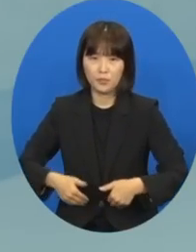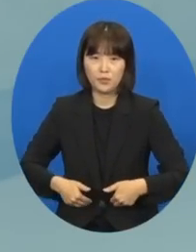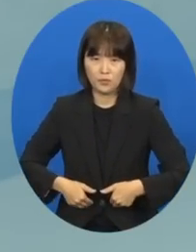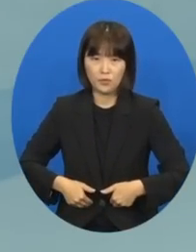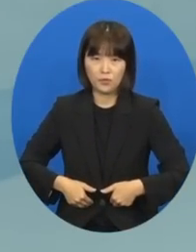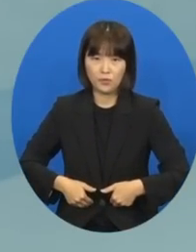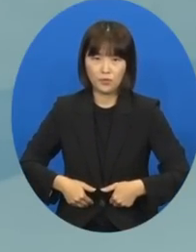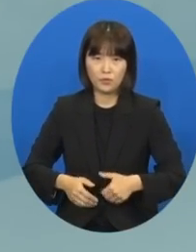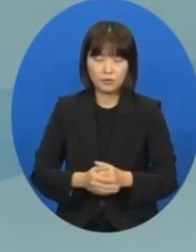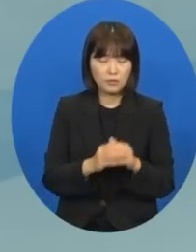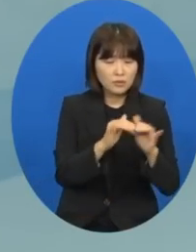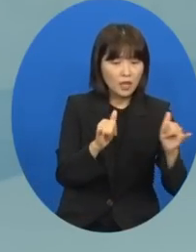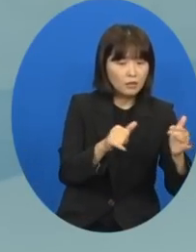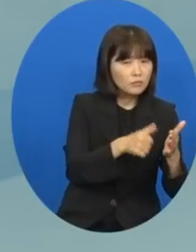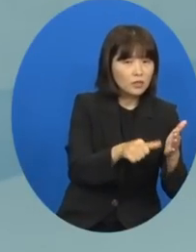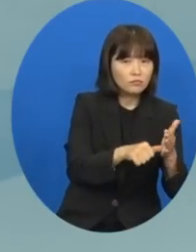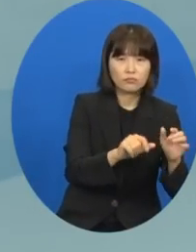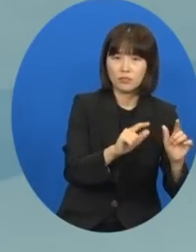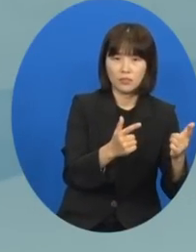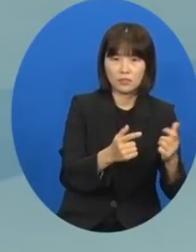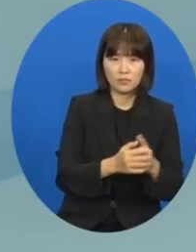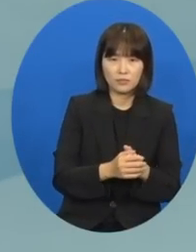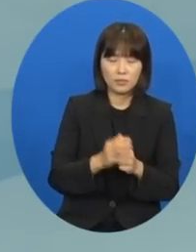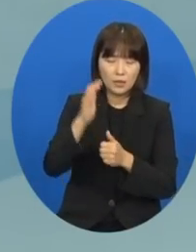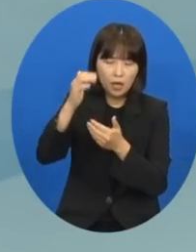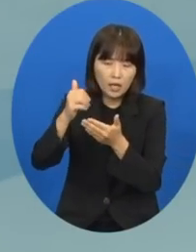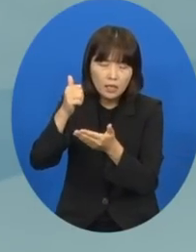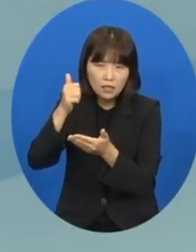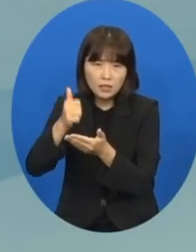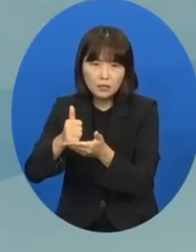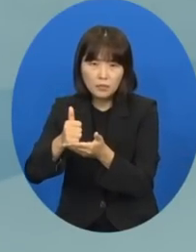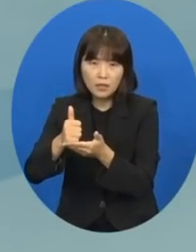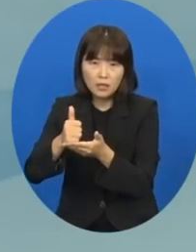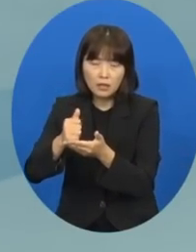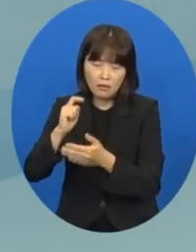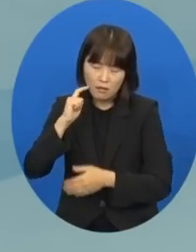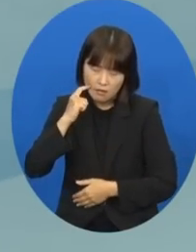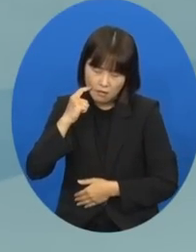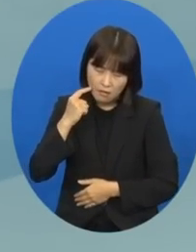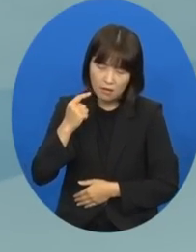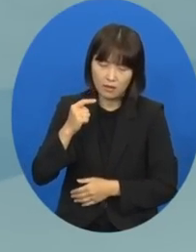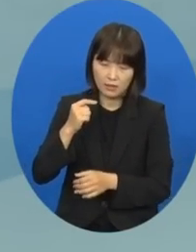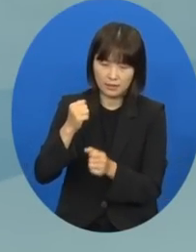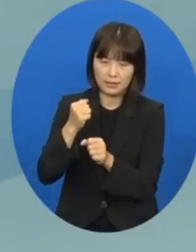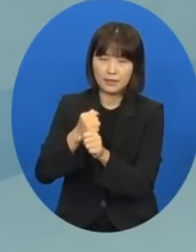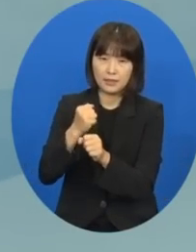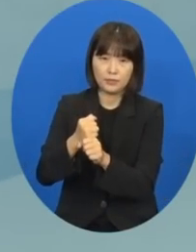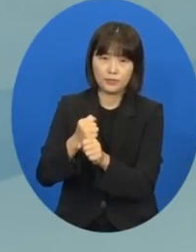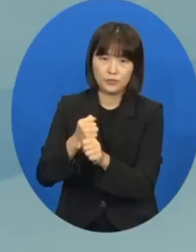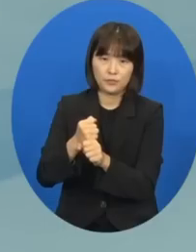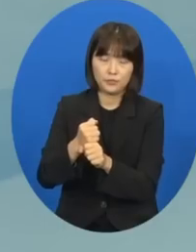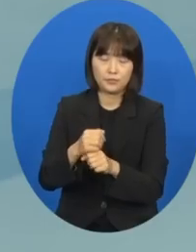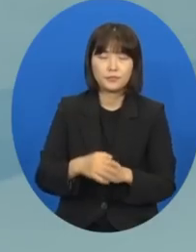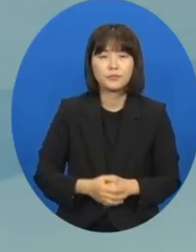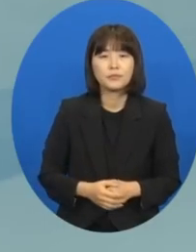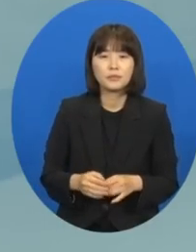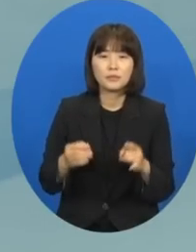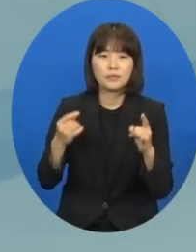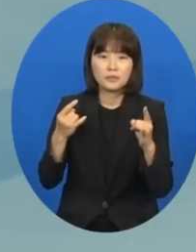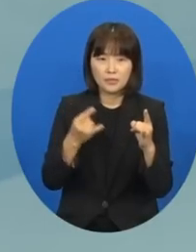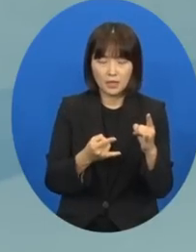사람은 제품이 아닙니다. 하나님의 작품이에요. 그래서 에베소서 2장 10절 말씀에 이 말씀이 이렇게 되어